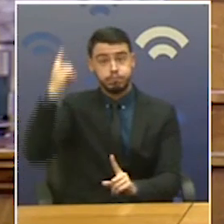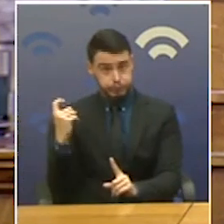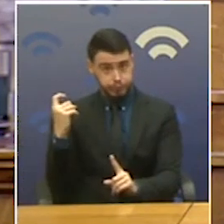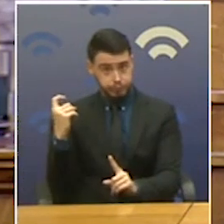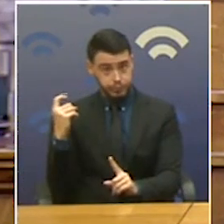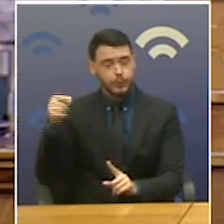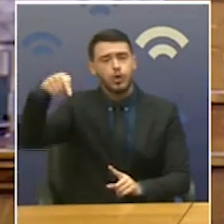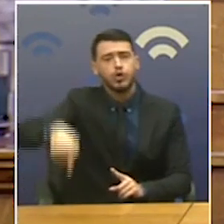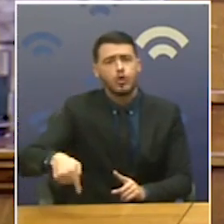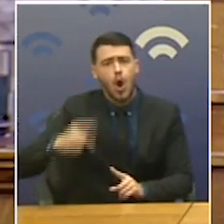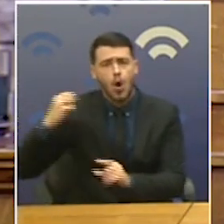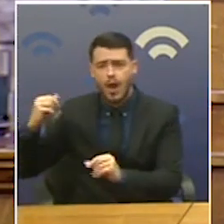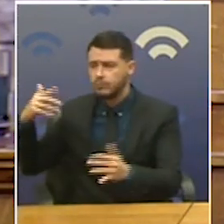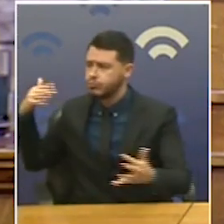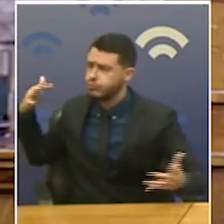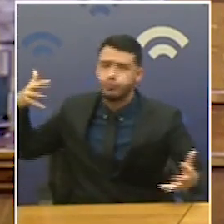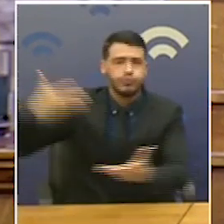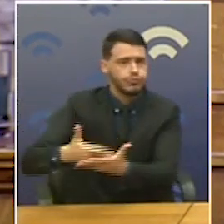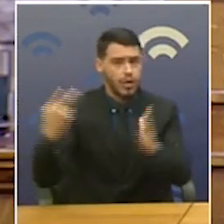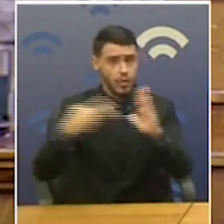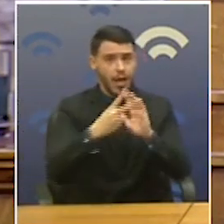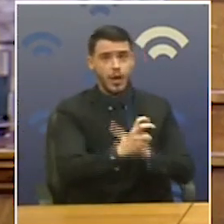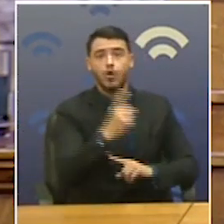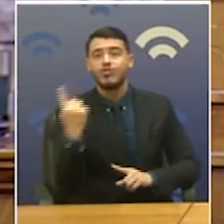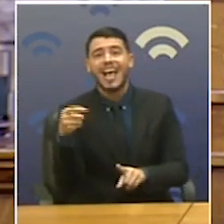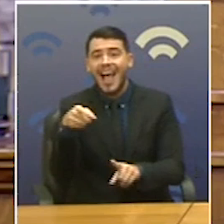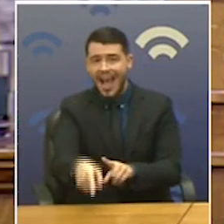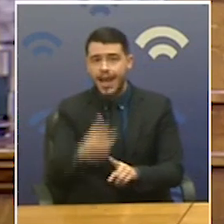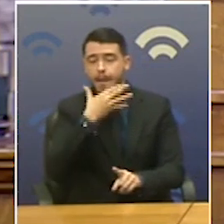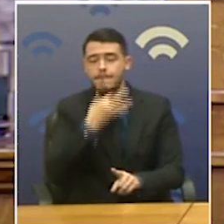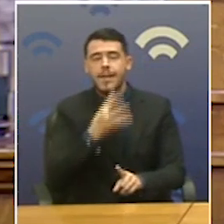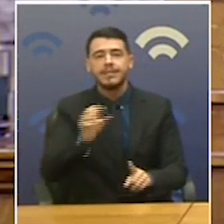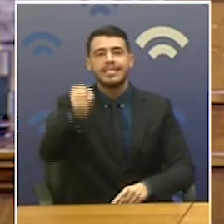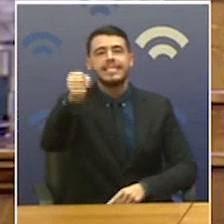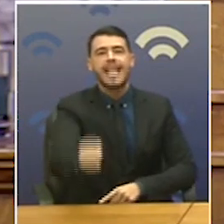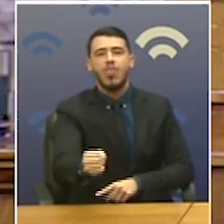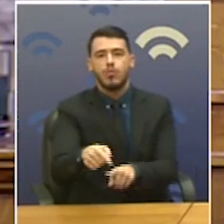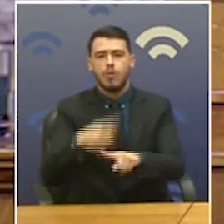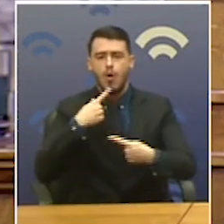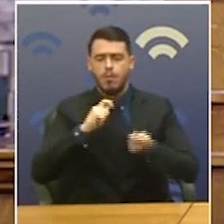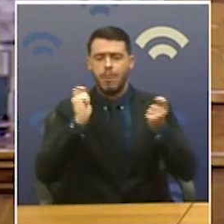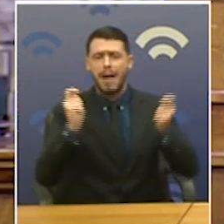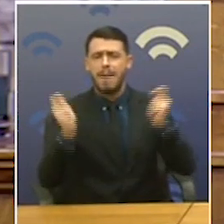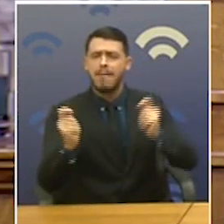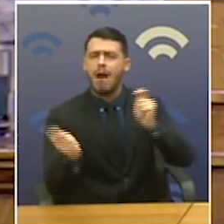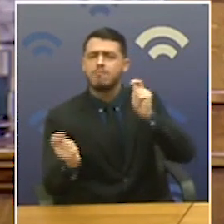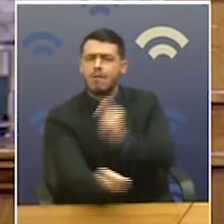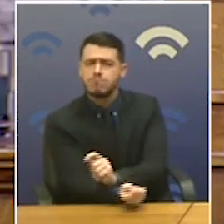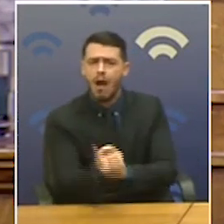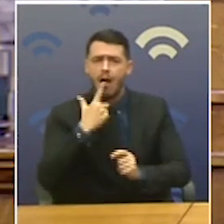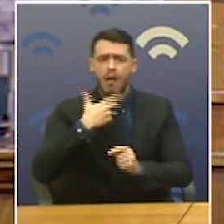κομβικός σταθμός στον δρόμο για την τέταρτη βιομηχανική επανάσταση, την τεχνική νοημοσύνη και των